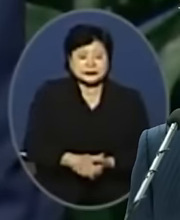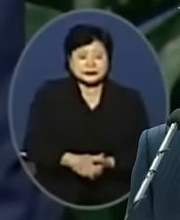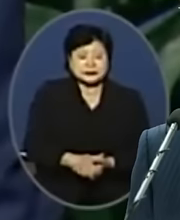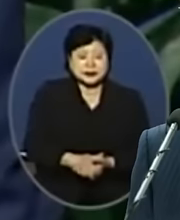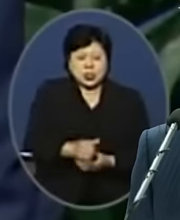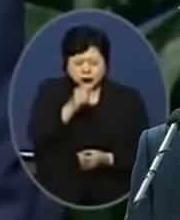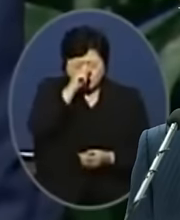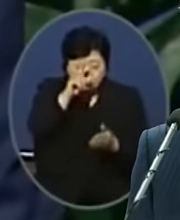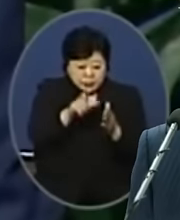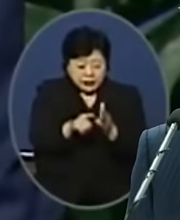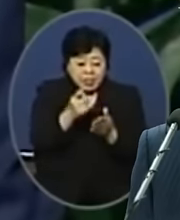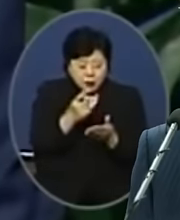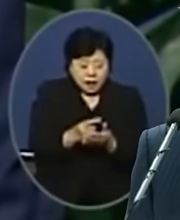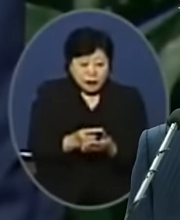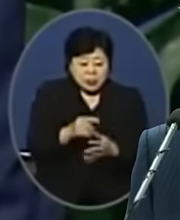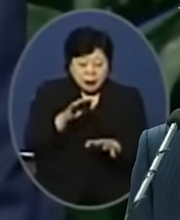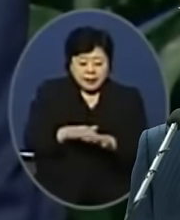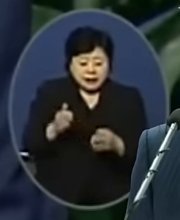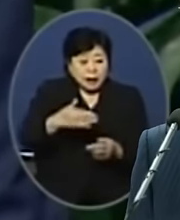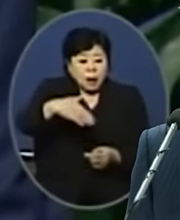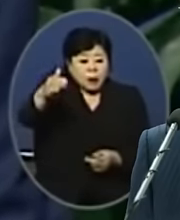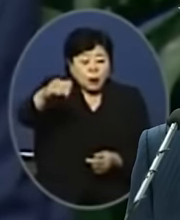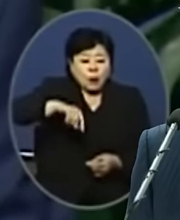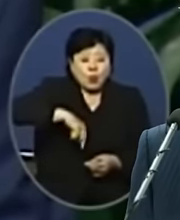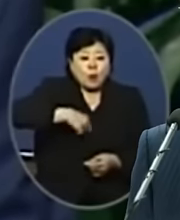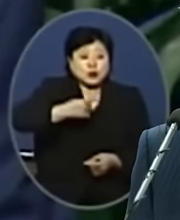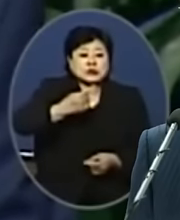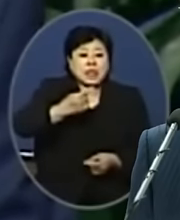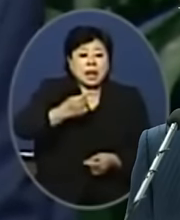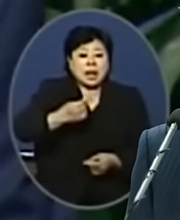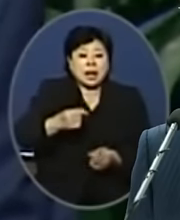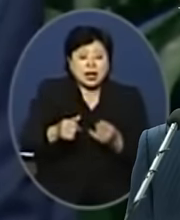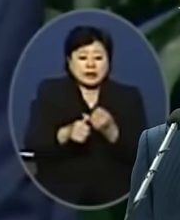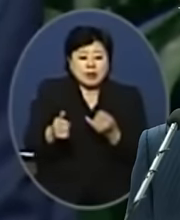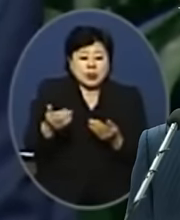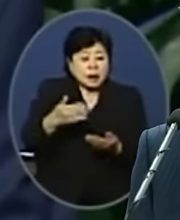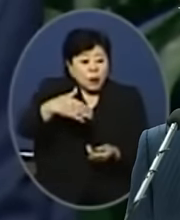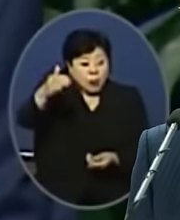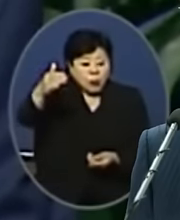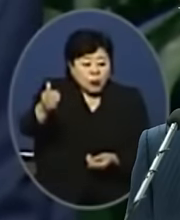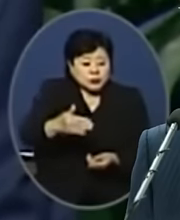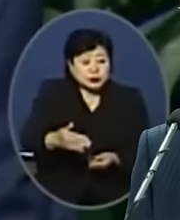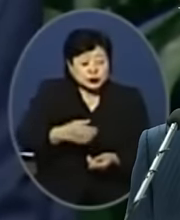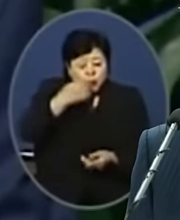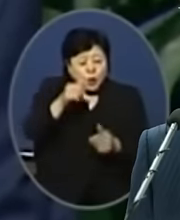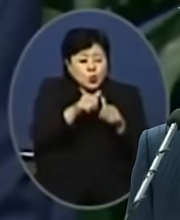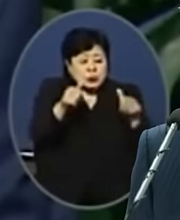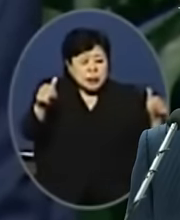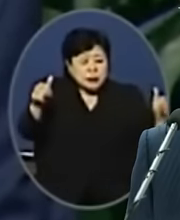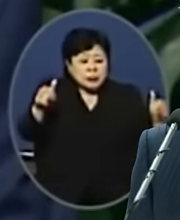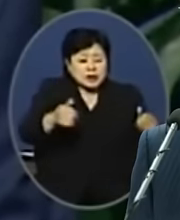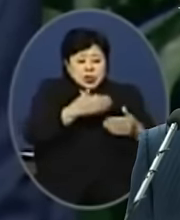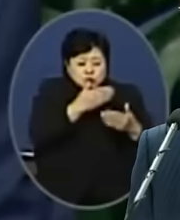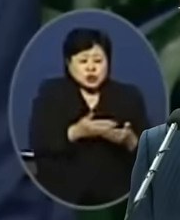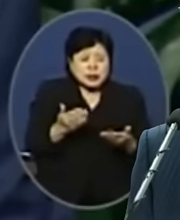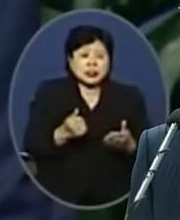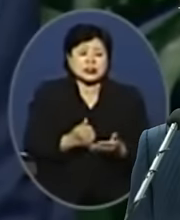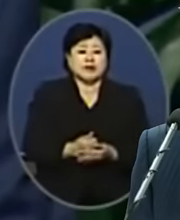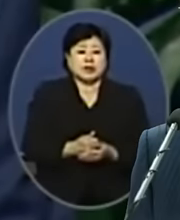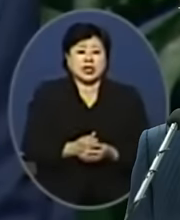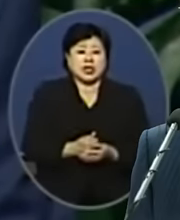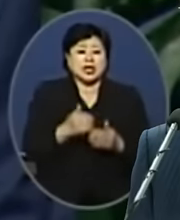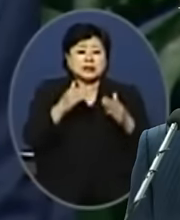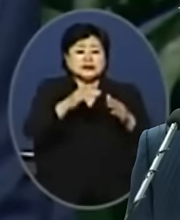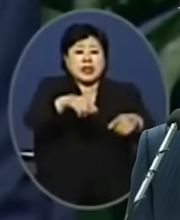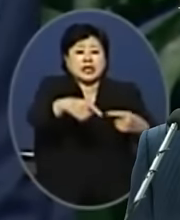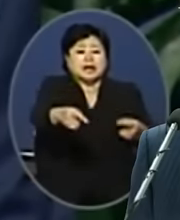절호의 기회가 왔습니다. 다 아파트에 일하러 가버리고 없고 남편도 출근하고 없는데, 요셉이 중요한 일로서 안채에